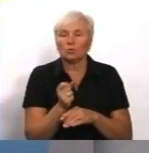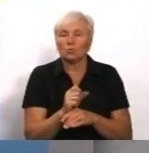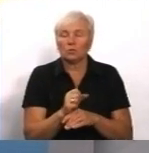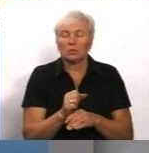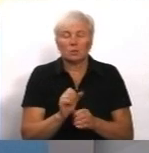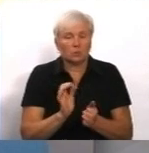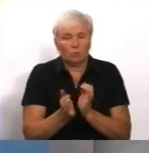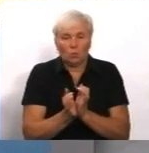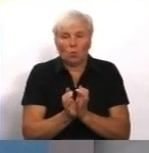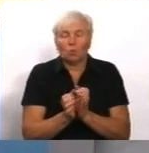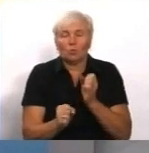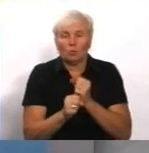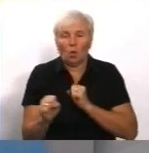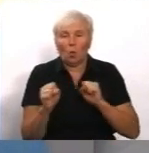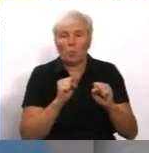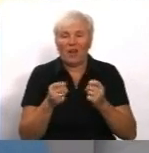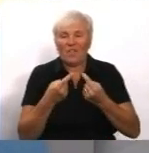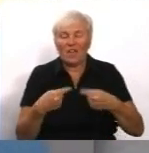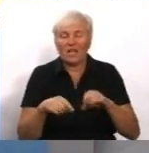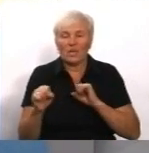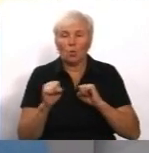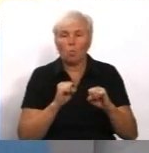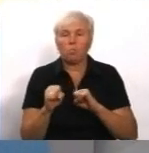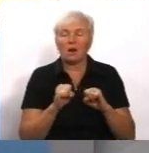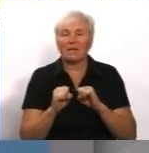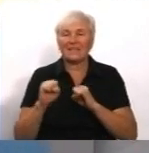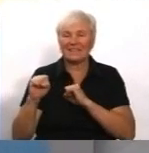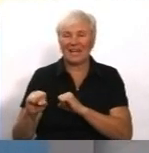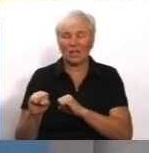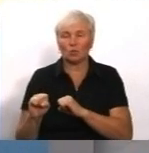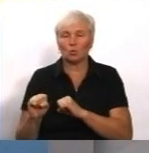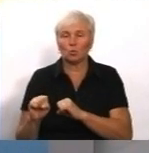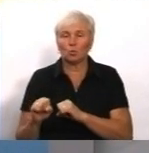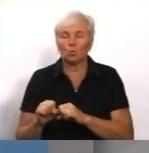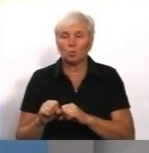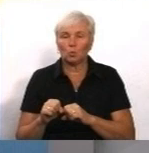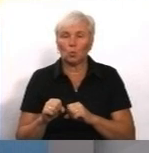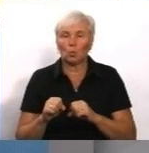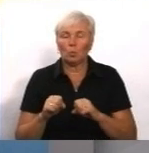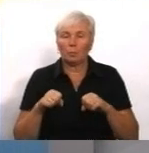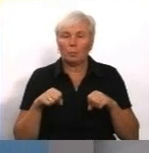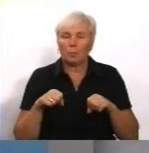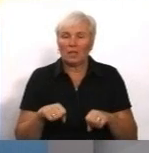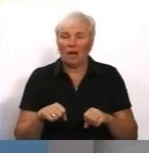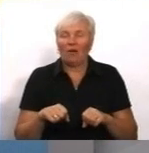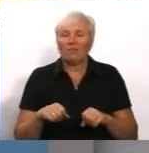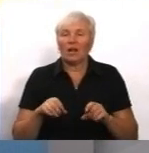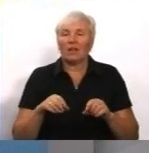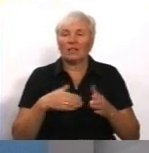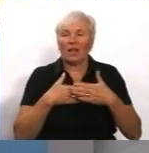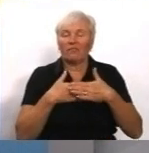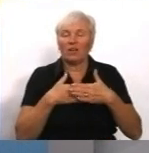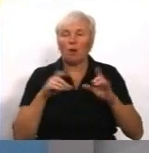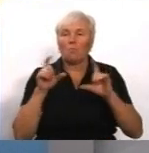це управління, відділ в управлінні захисту прав споживачів, адже на дверях магазинів,